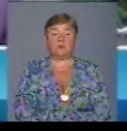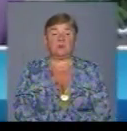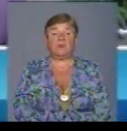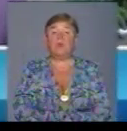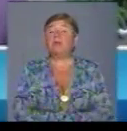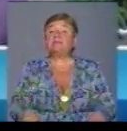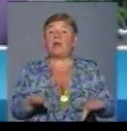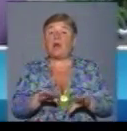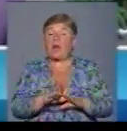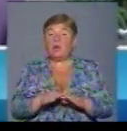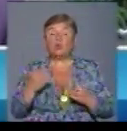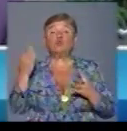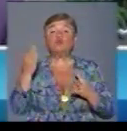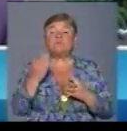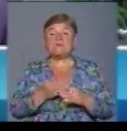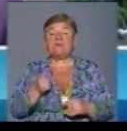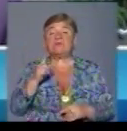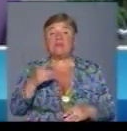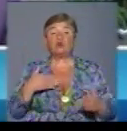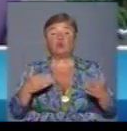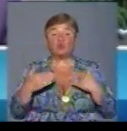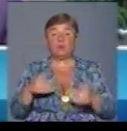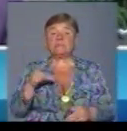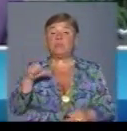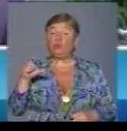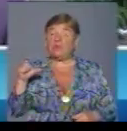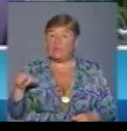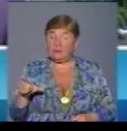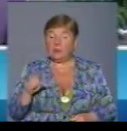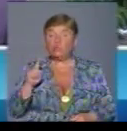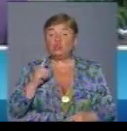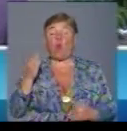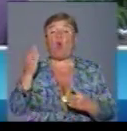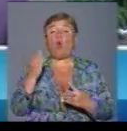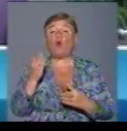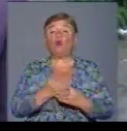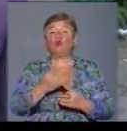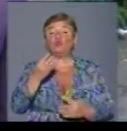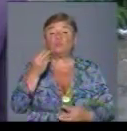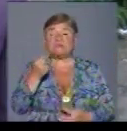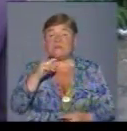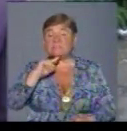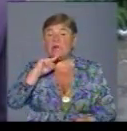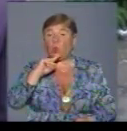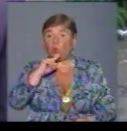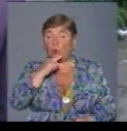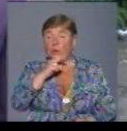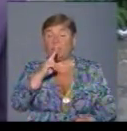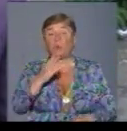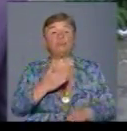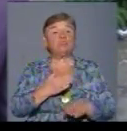Монетизація субсидій стосується тих людей, хто мав субсидію і зекономив якусь